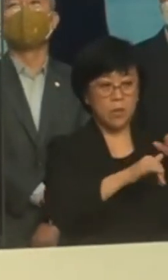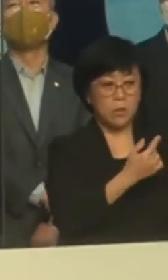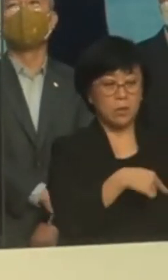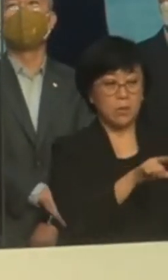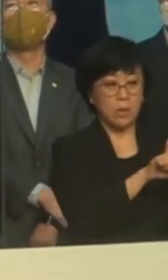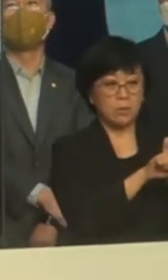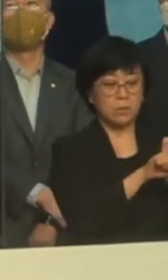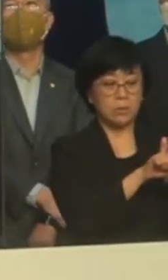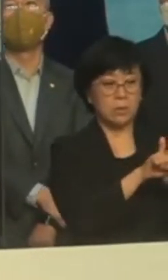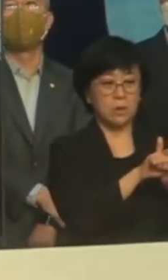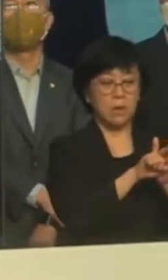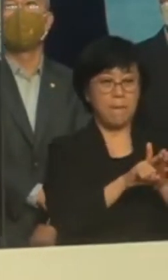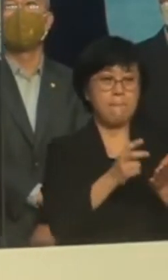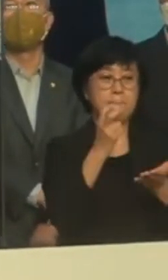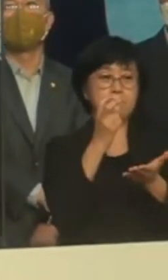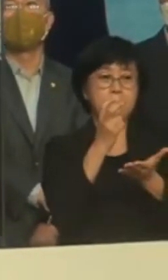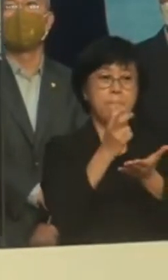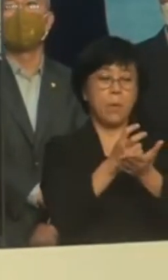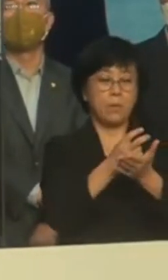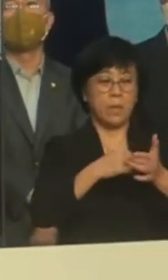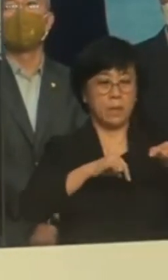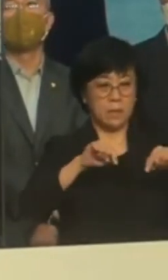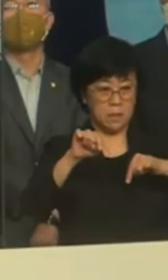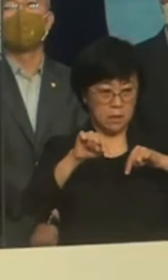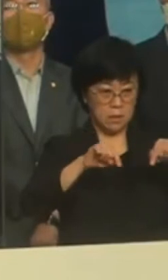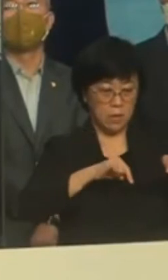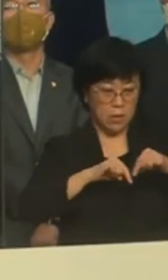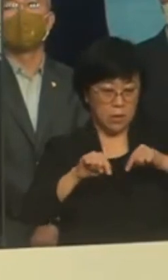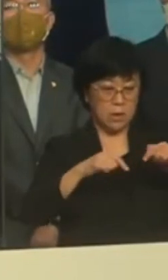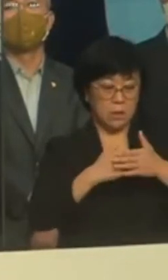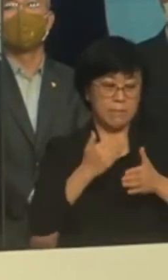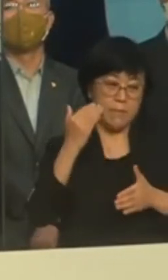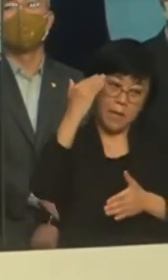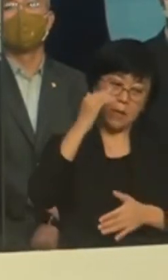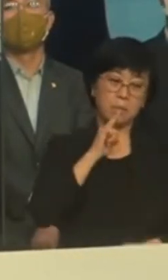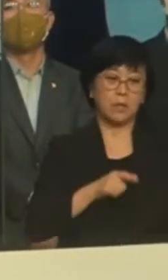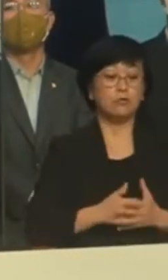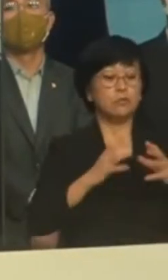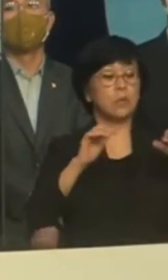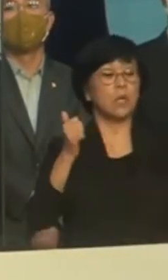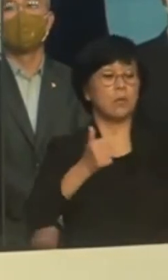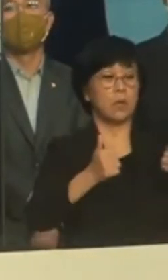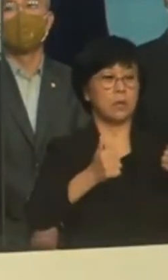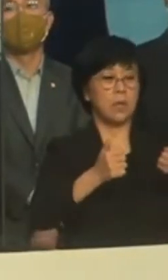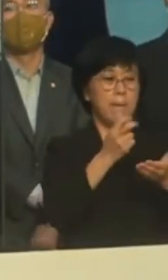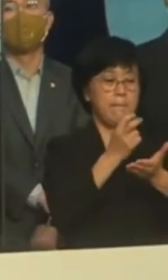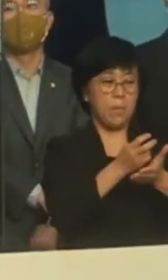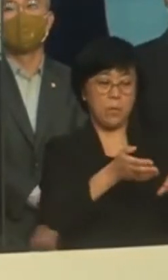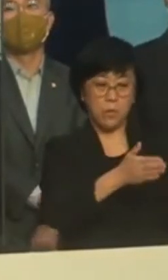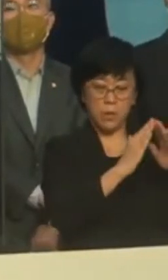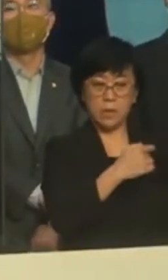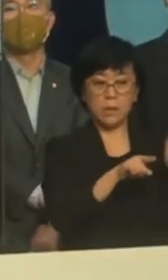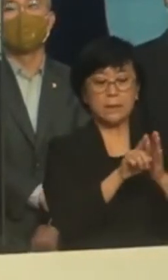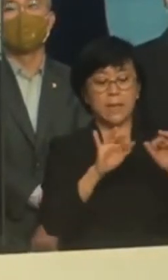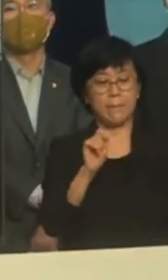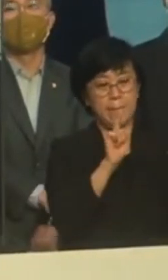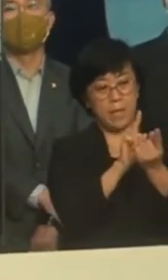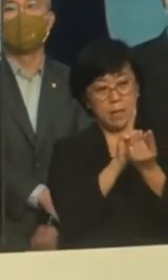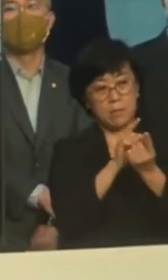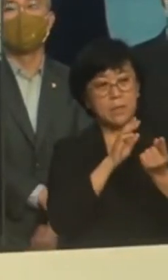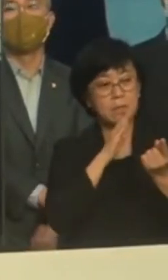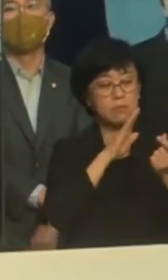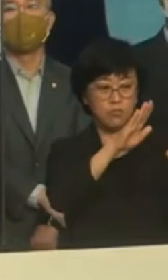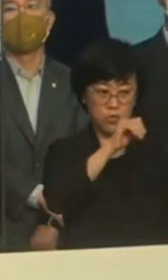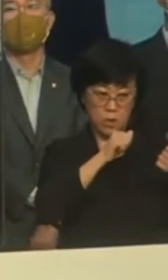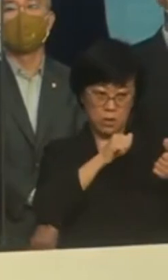이거는 헌정 질서를 근본적으로 뒤흔들 사건입니다. 국회의원들이 입법을 위해서 사람을 만나는데 그 사람을